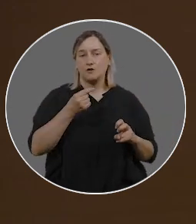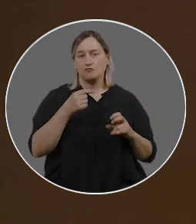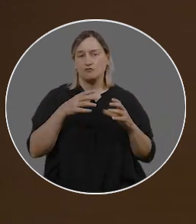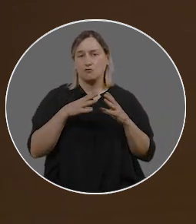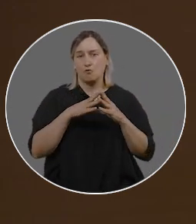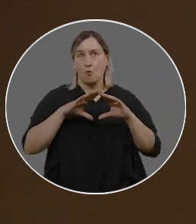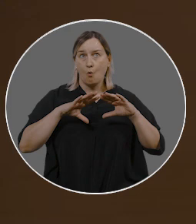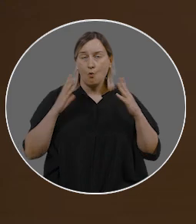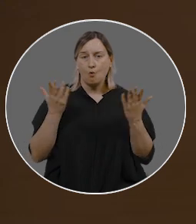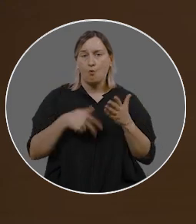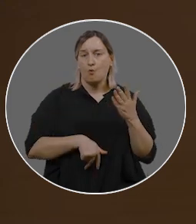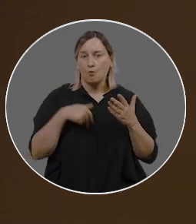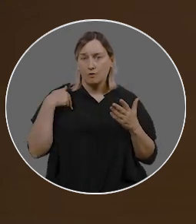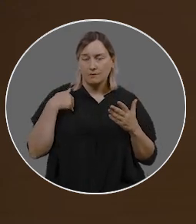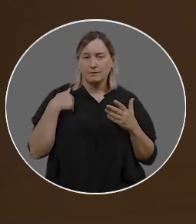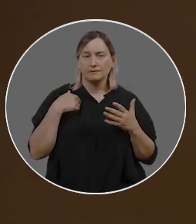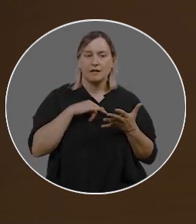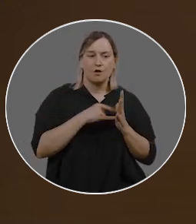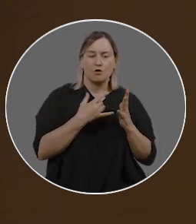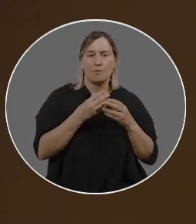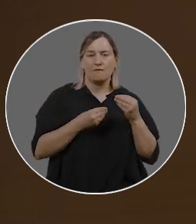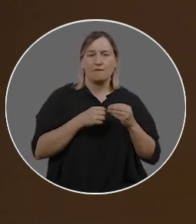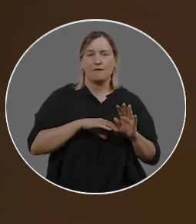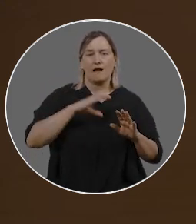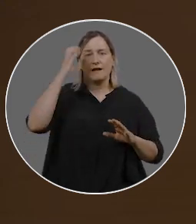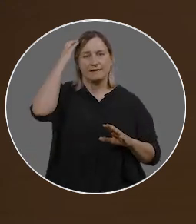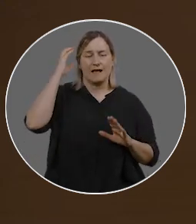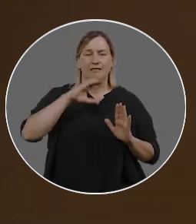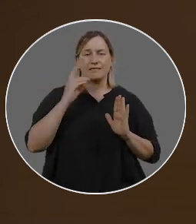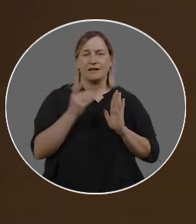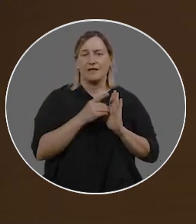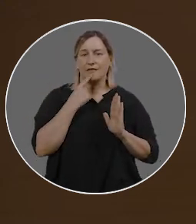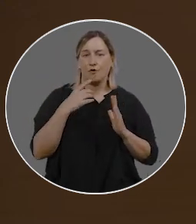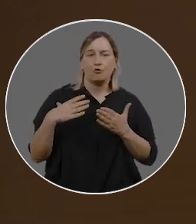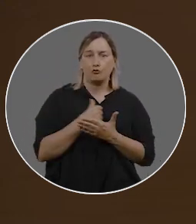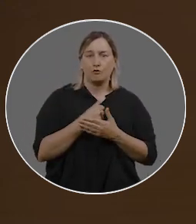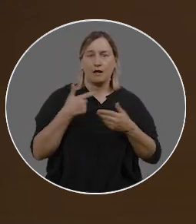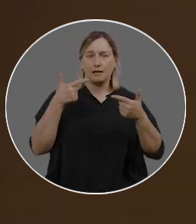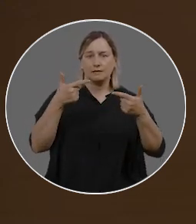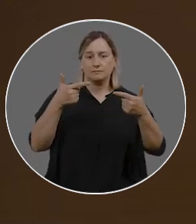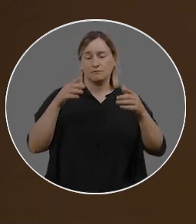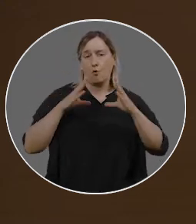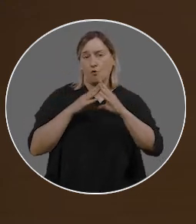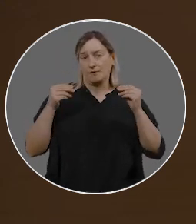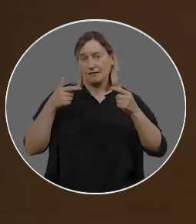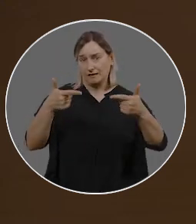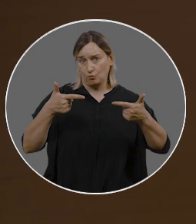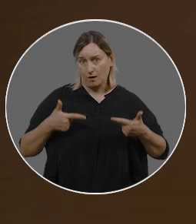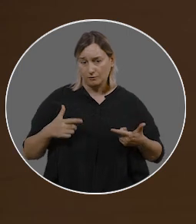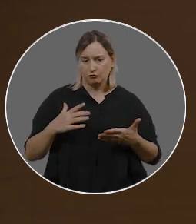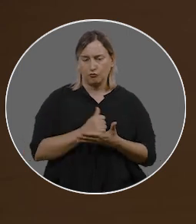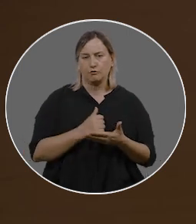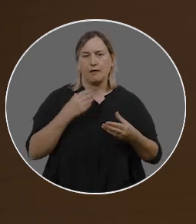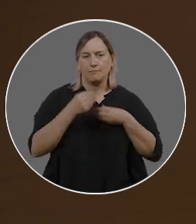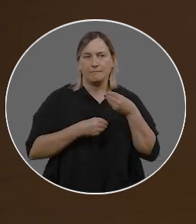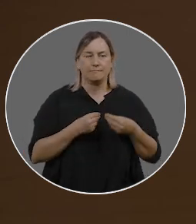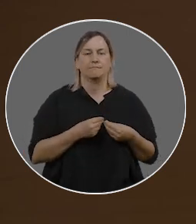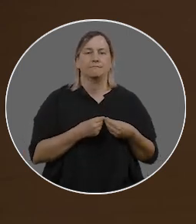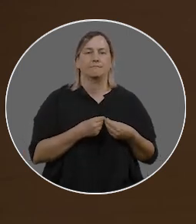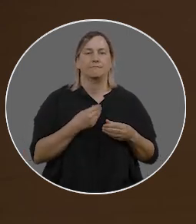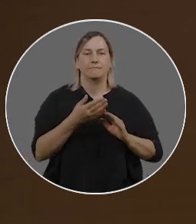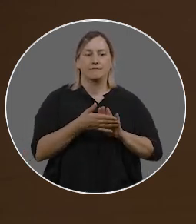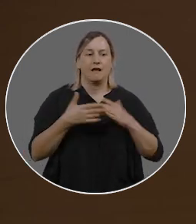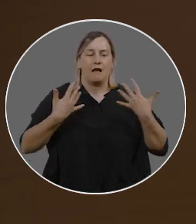per acabar fent recomanacions. És a dir, tenim un reial decret ara mateix que ens diu a totes les titulacions universitàries hem de parlar de canvi, i